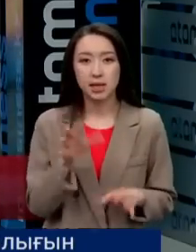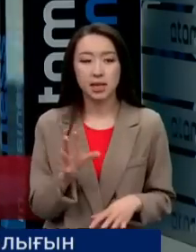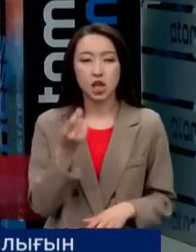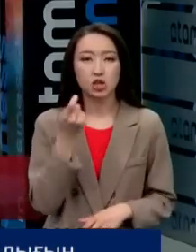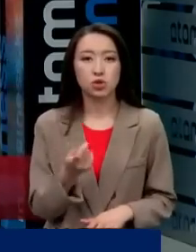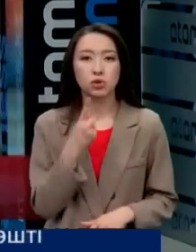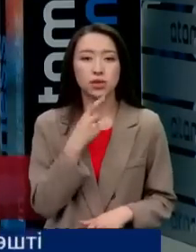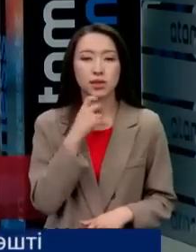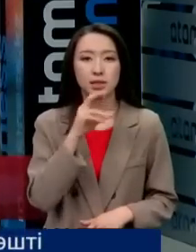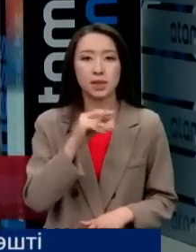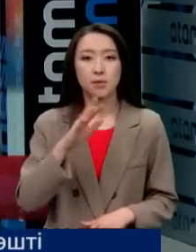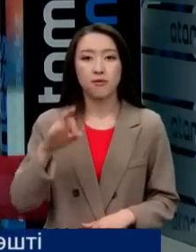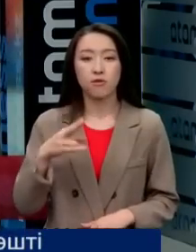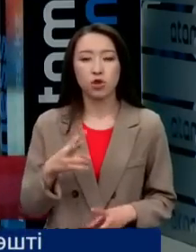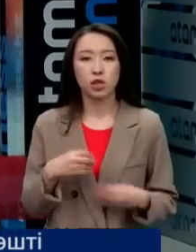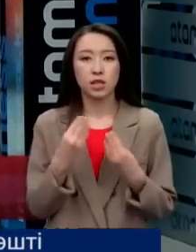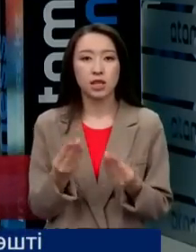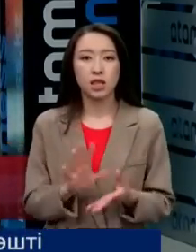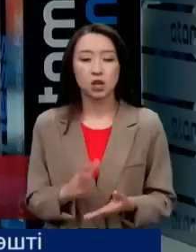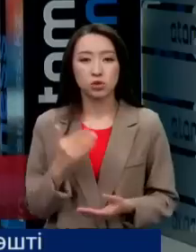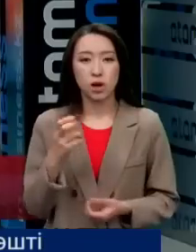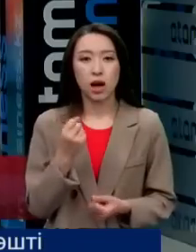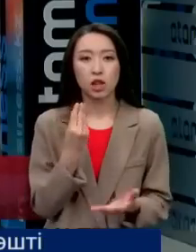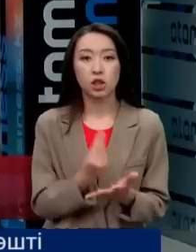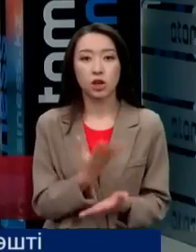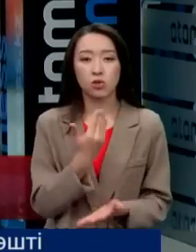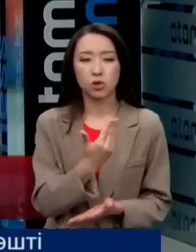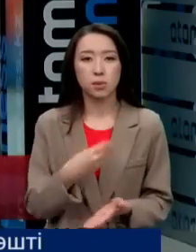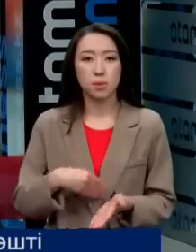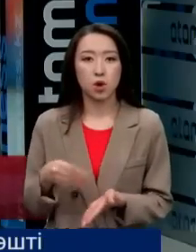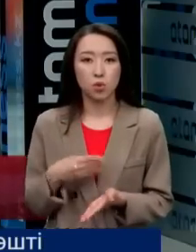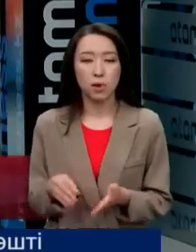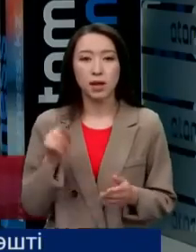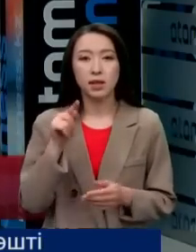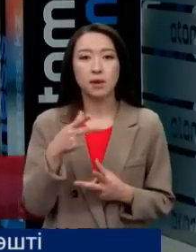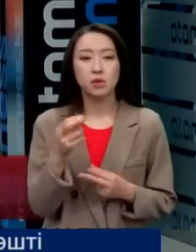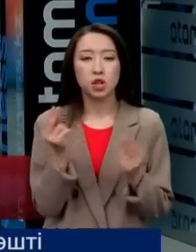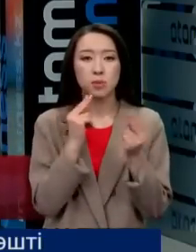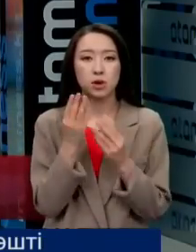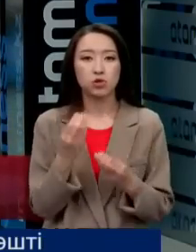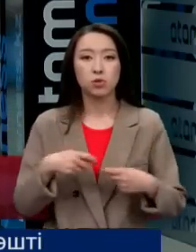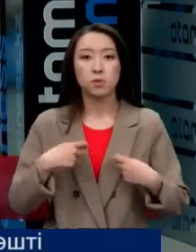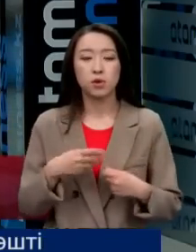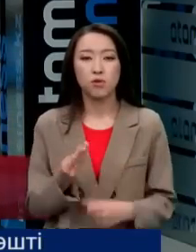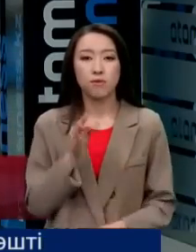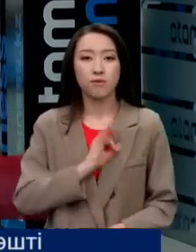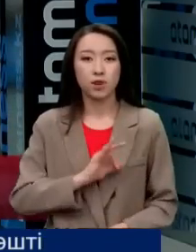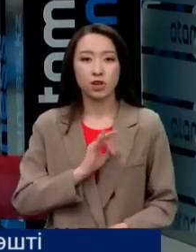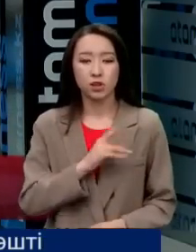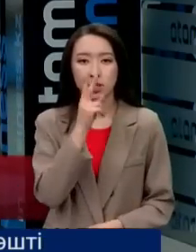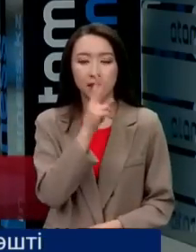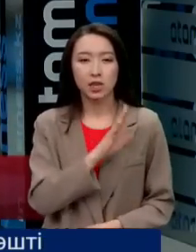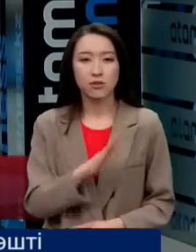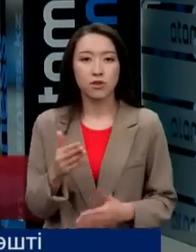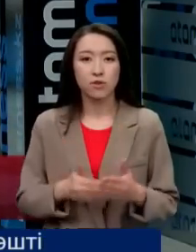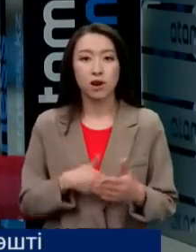сахар со стабфонда недоступен им, а вот дорогой их покупателям. Там же, где продукт еще продают, выручки от него не видят